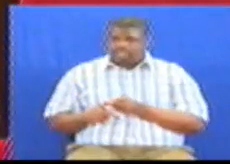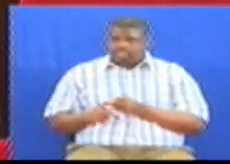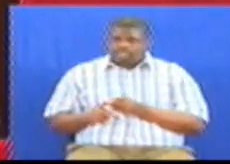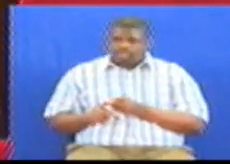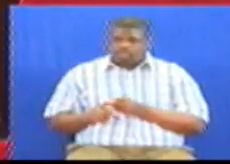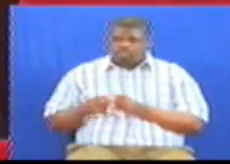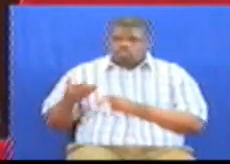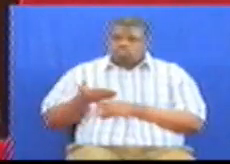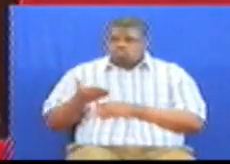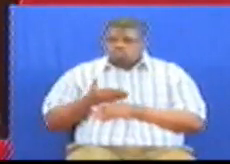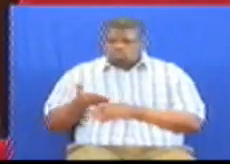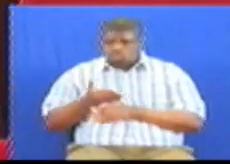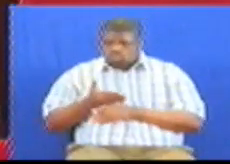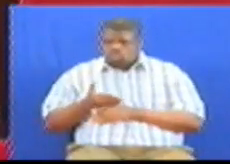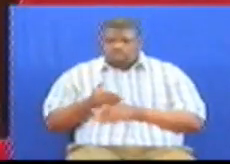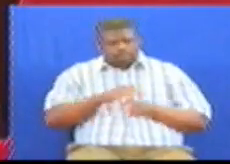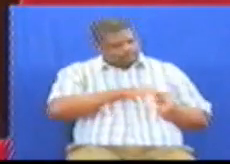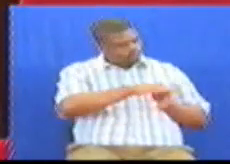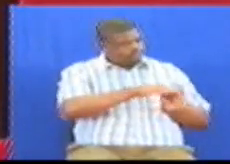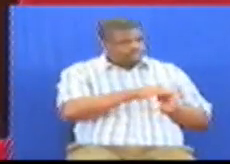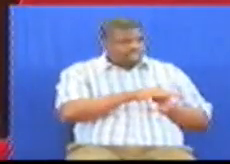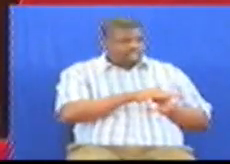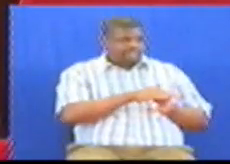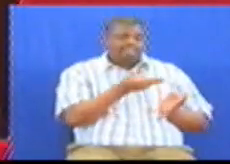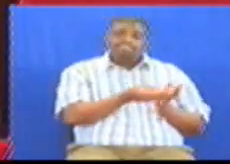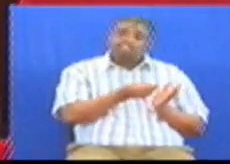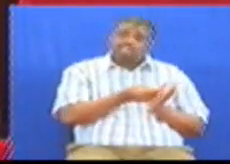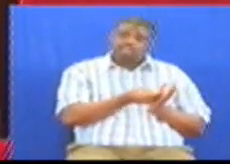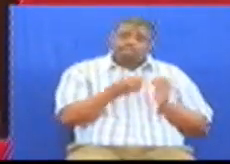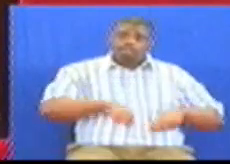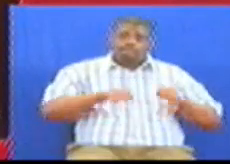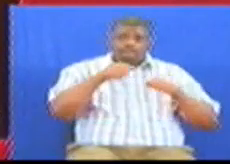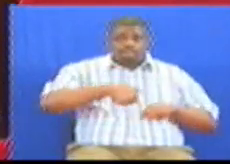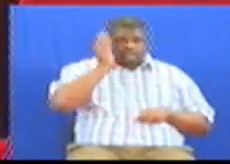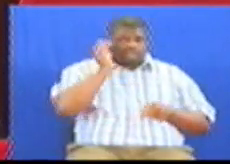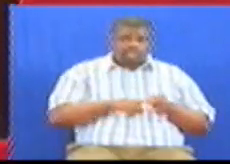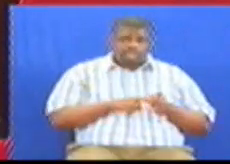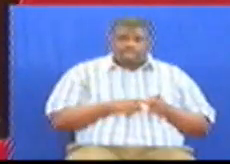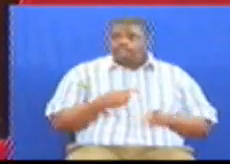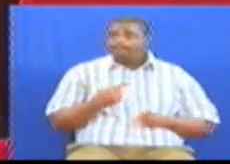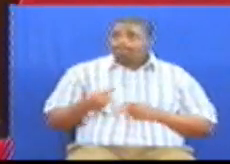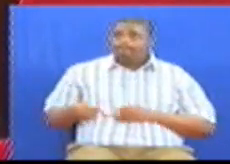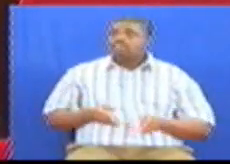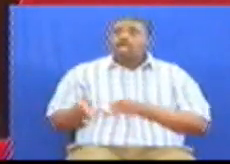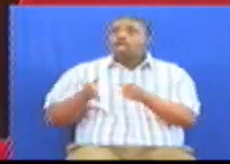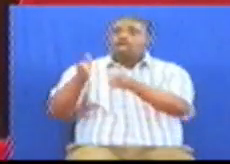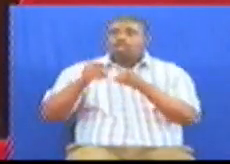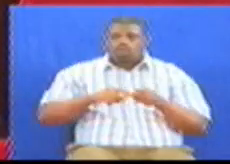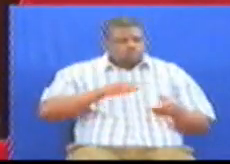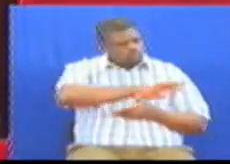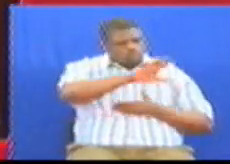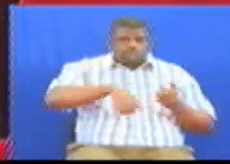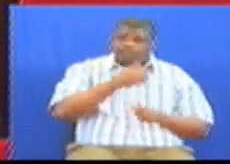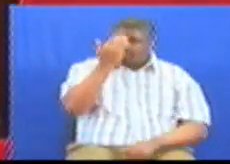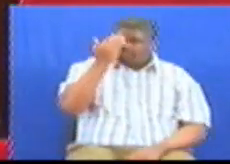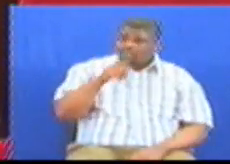kuhusu matumizi na nidhamu ya fedha katika mamlaka ya serikali za mitaa. Wote mnafahamu kwa mamlaka za serikali za